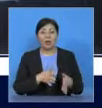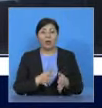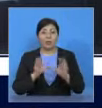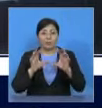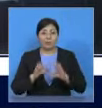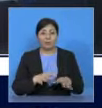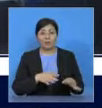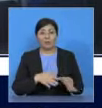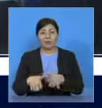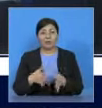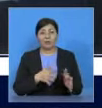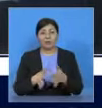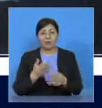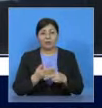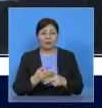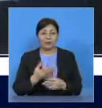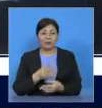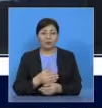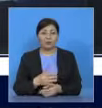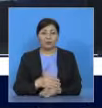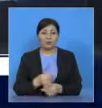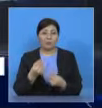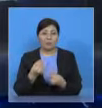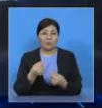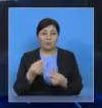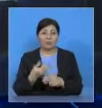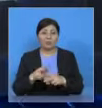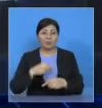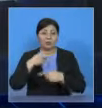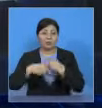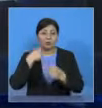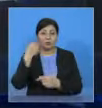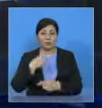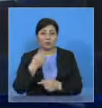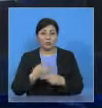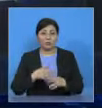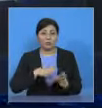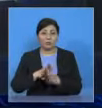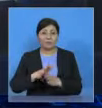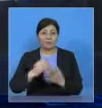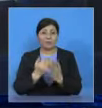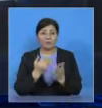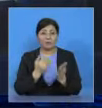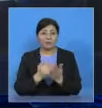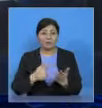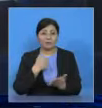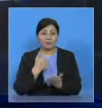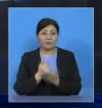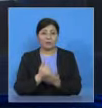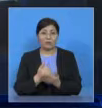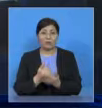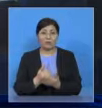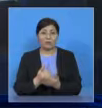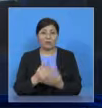точно, всего, да? Мало. Очень мало. Вот на следующий год, чтобы депутаты сразу знали, что на следующий год мы реализуем проект государственно-частного партнерства